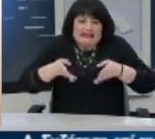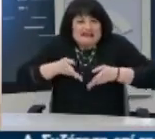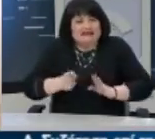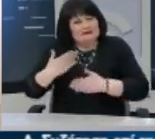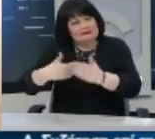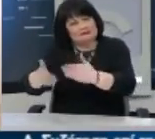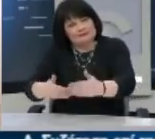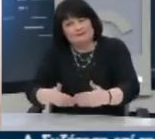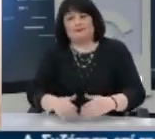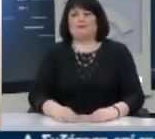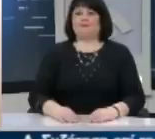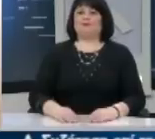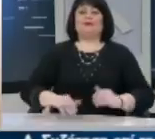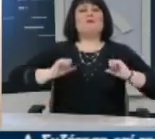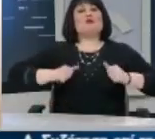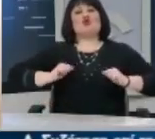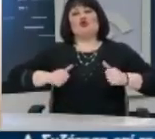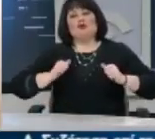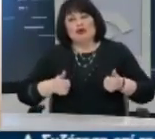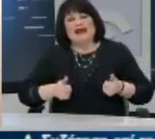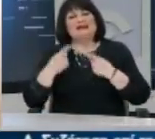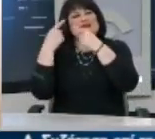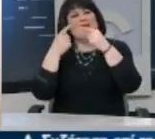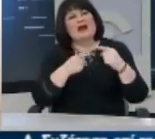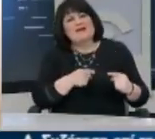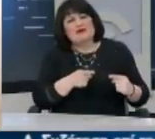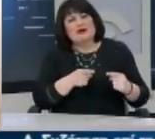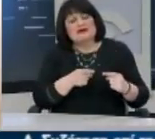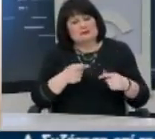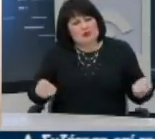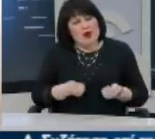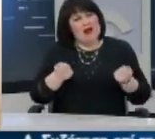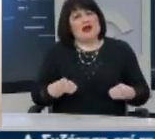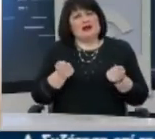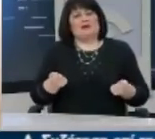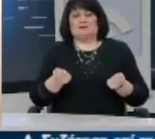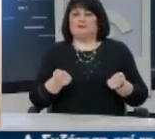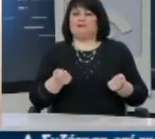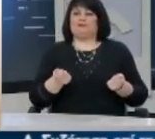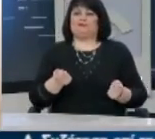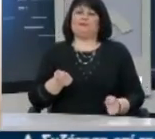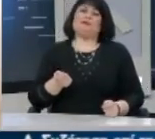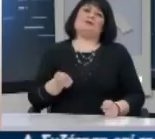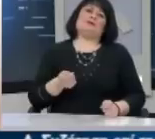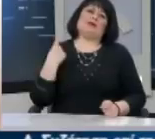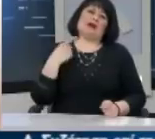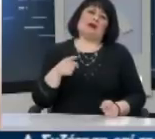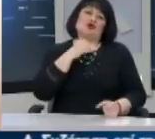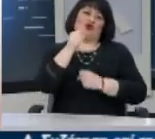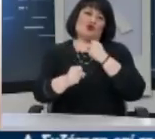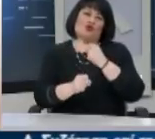μέσα από τις πρωτοβουλίες τις ποικίλλες που αναπτύχθηκαν στα 100